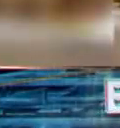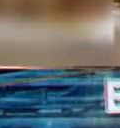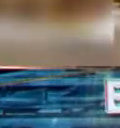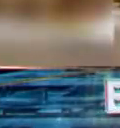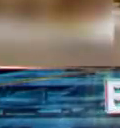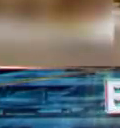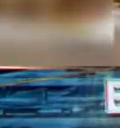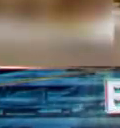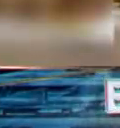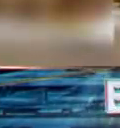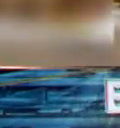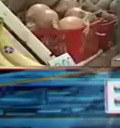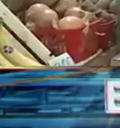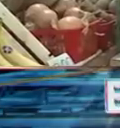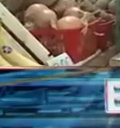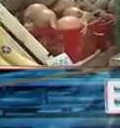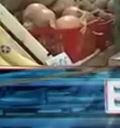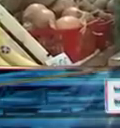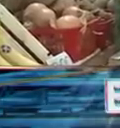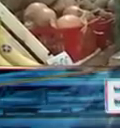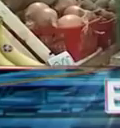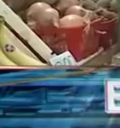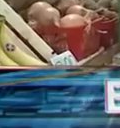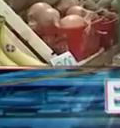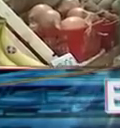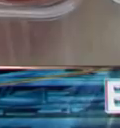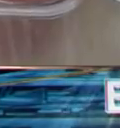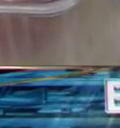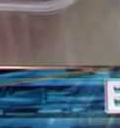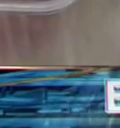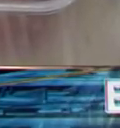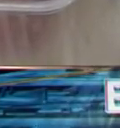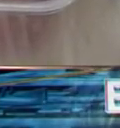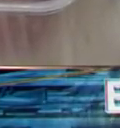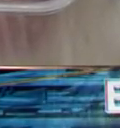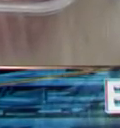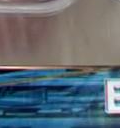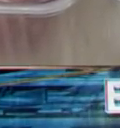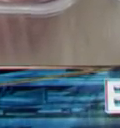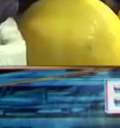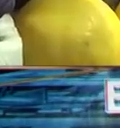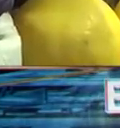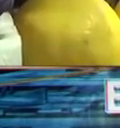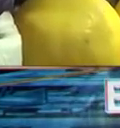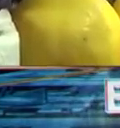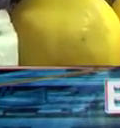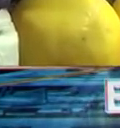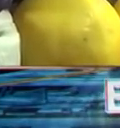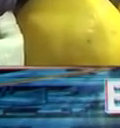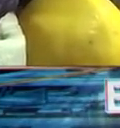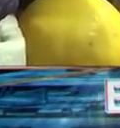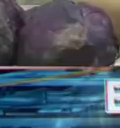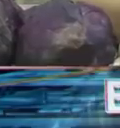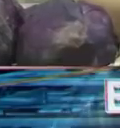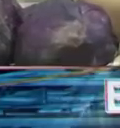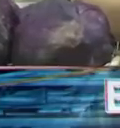Зімбірге сұраныс артты, пұлы аспандап кетті. Әлеуметтік желілердегі ақпаратқа сүйенсек, келесі ел аумағында 17-20 мың теңге